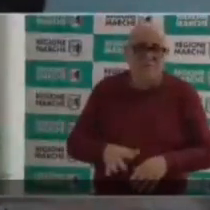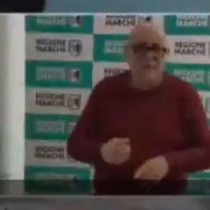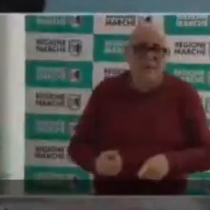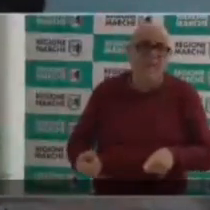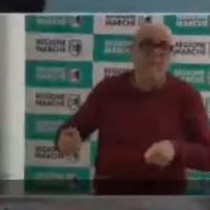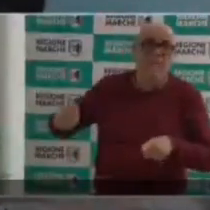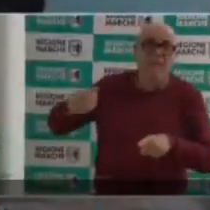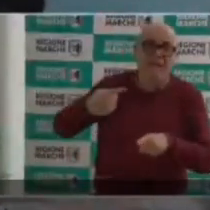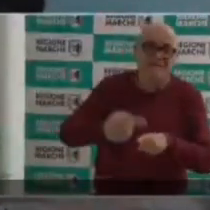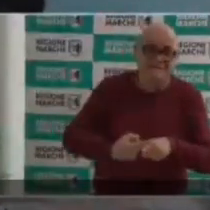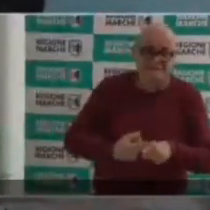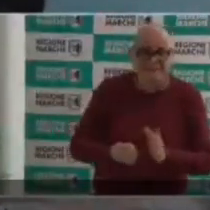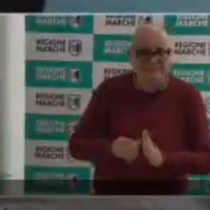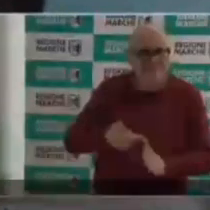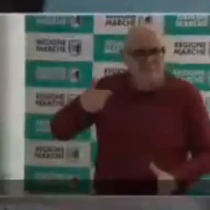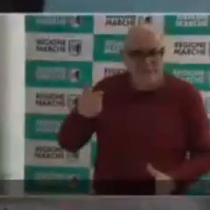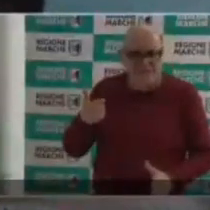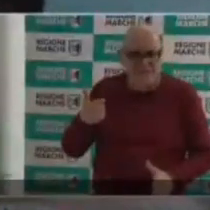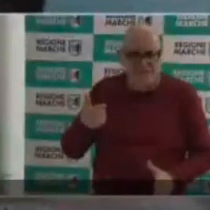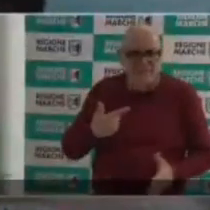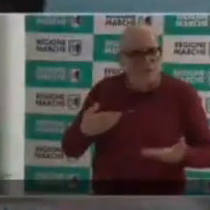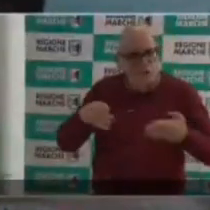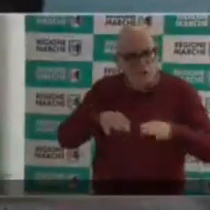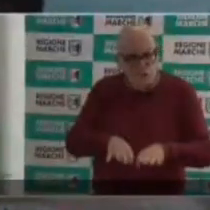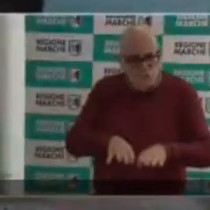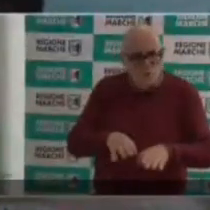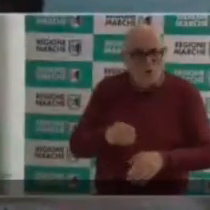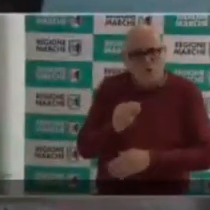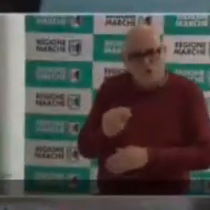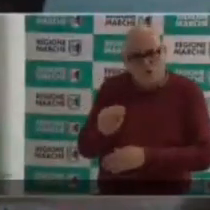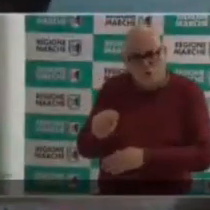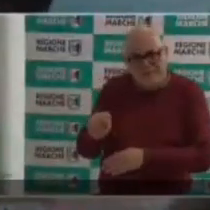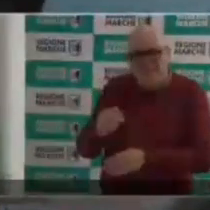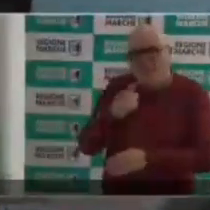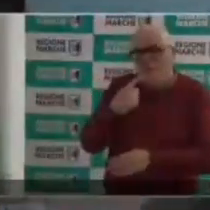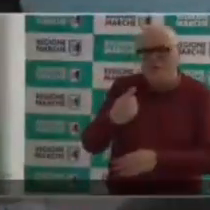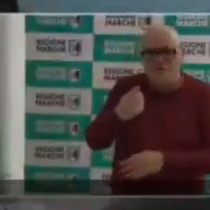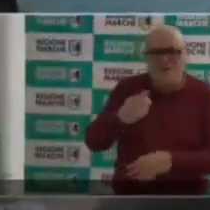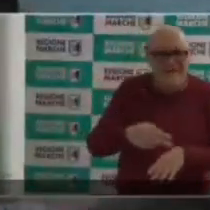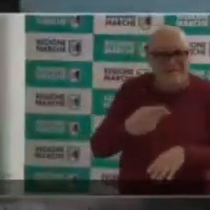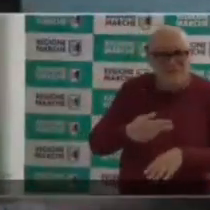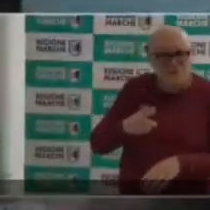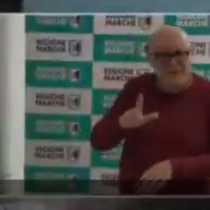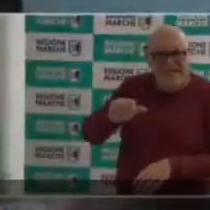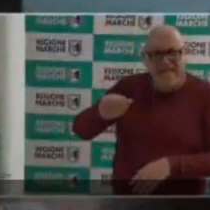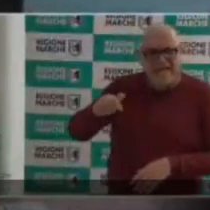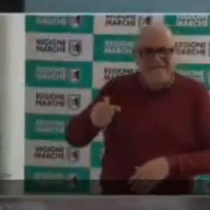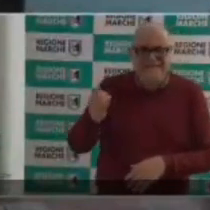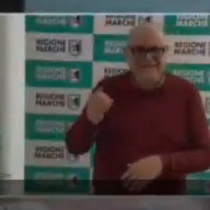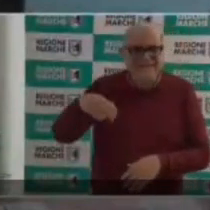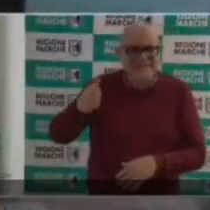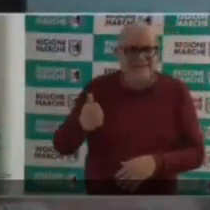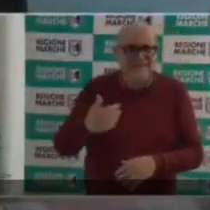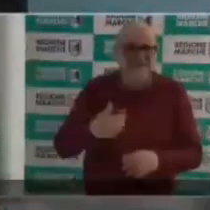importante. Chiudo sottolineando quello che diceva l'assessore Latini prima sul fatto che siamo un po' un riferimento a